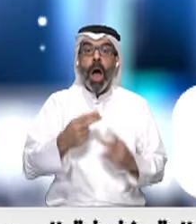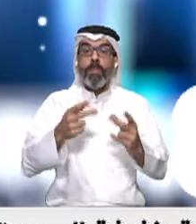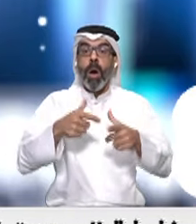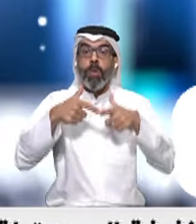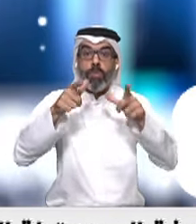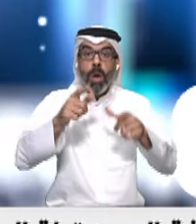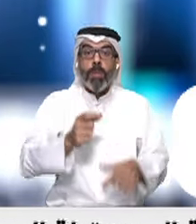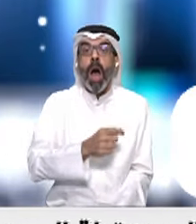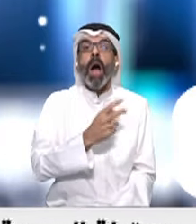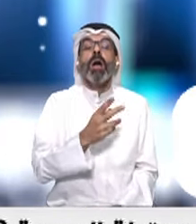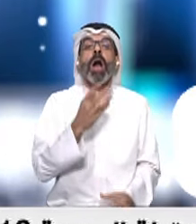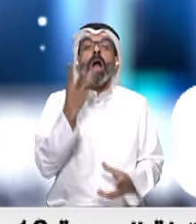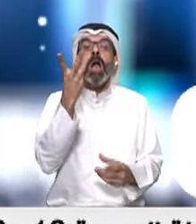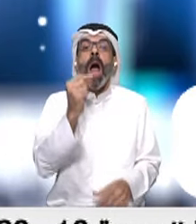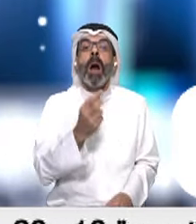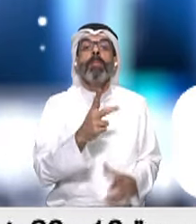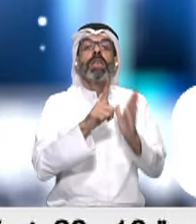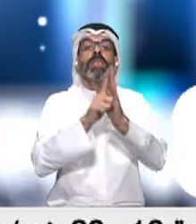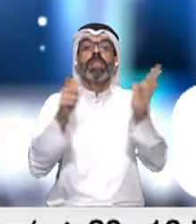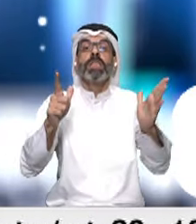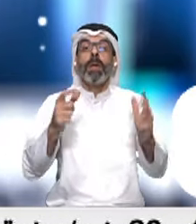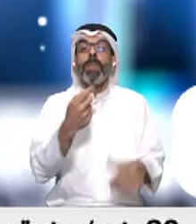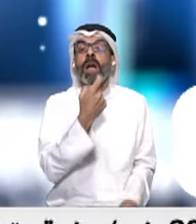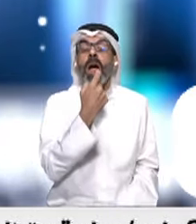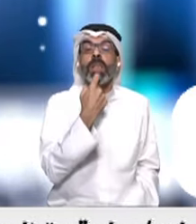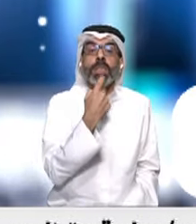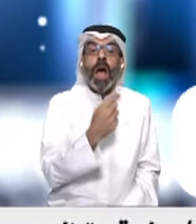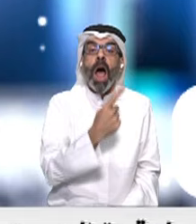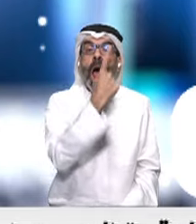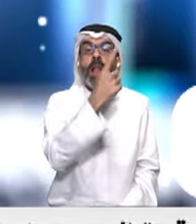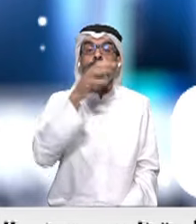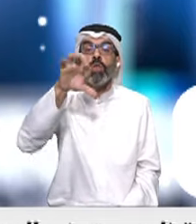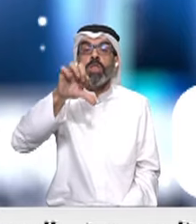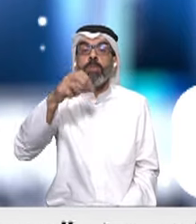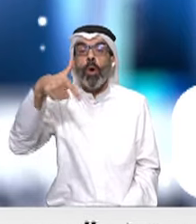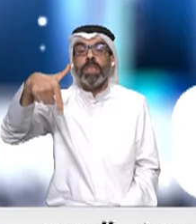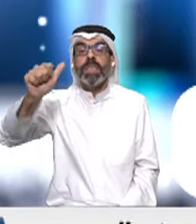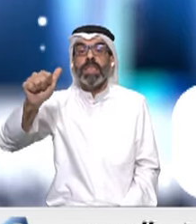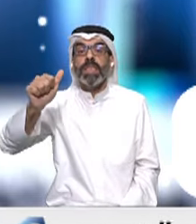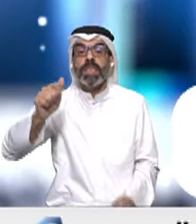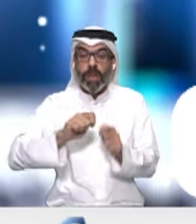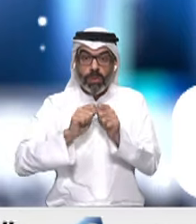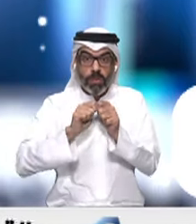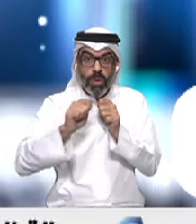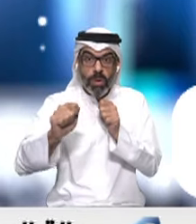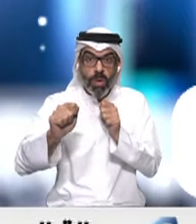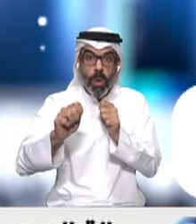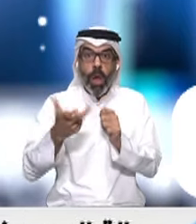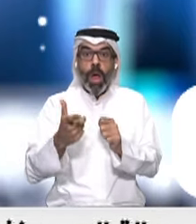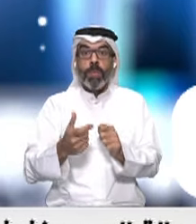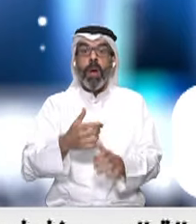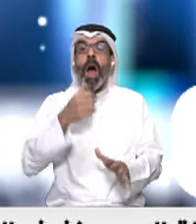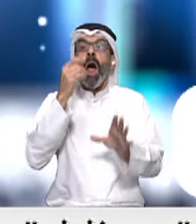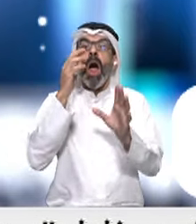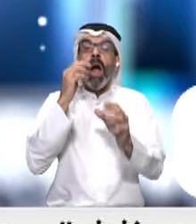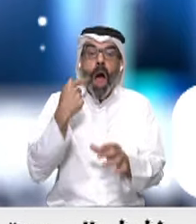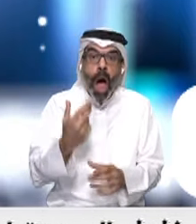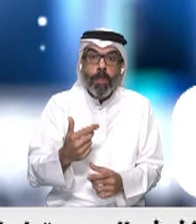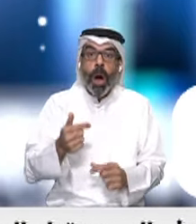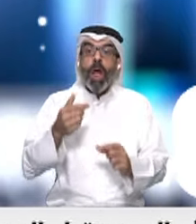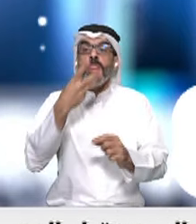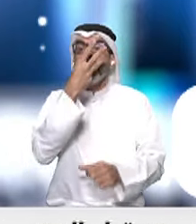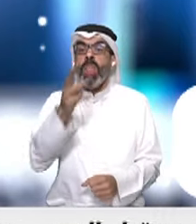بالقانون رقم 17 لسنه 1960 بشان اطاله ميعاد الطعن بالاستئناف الى 30